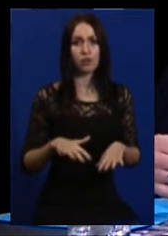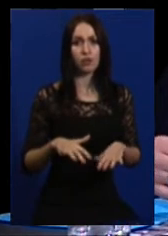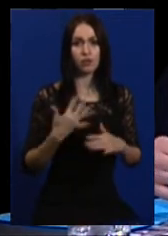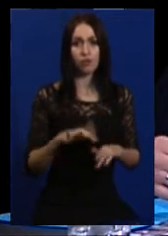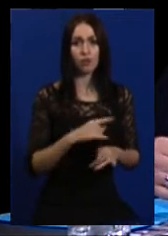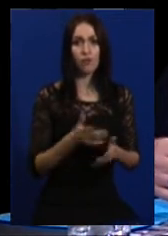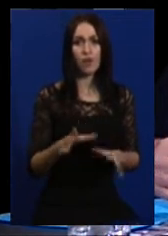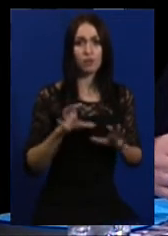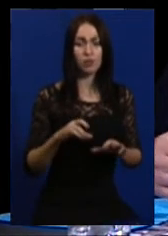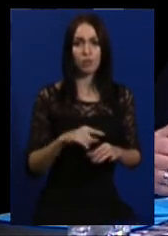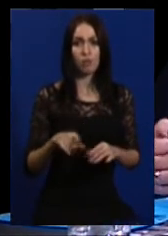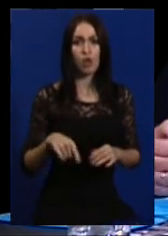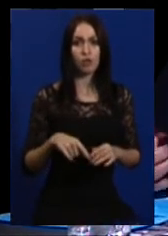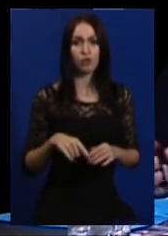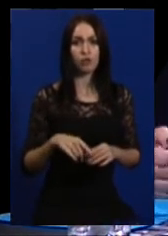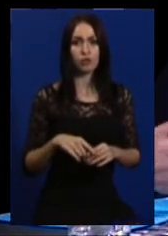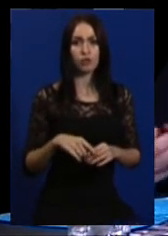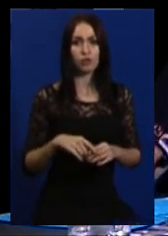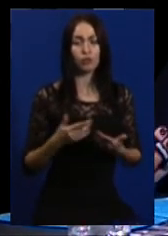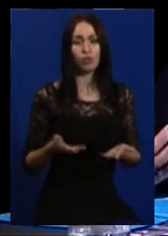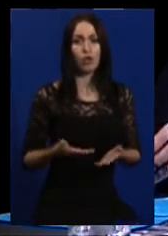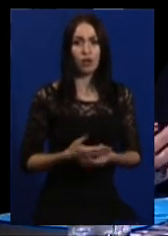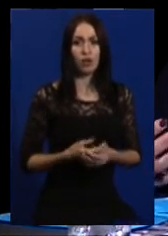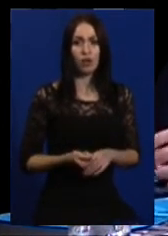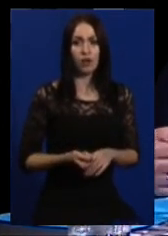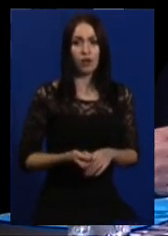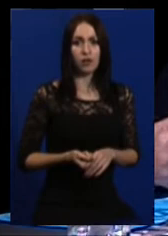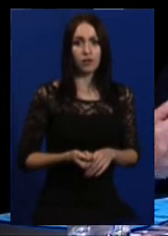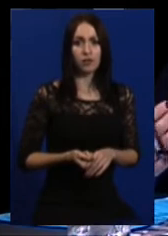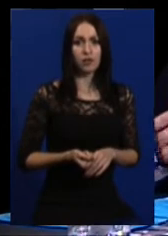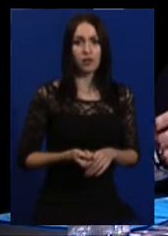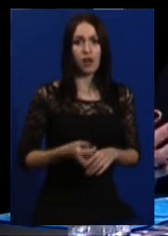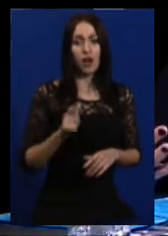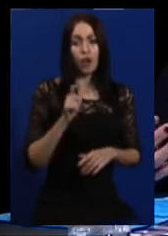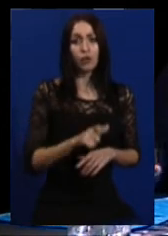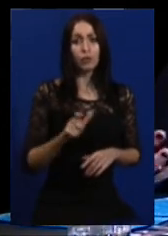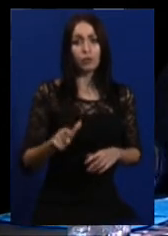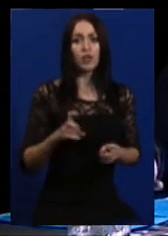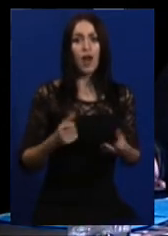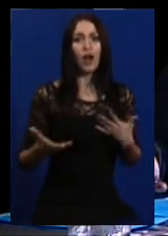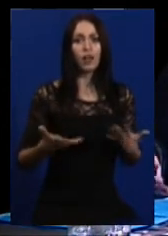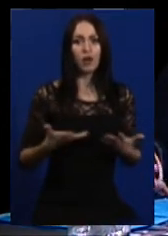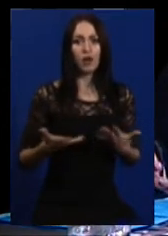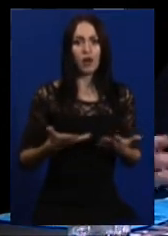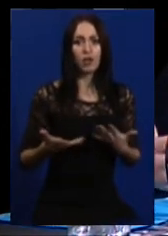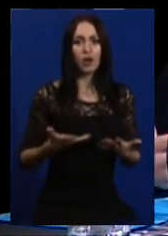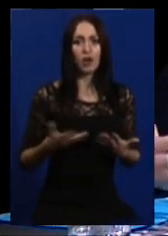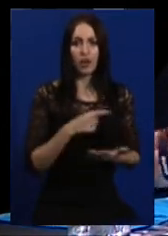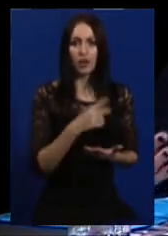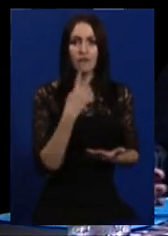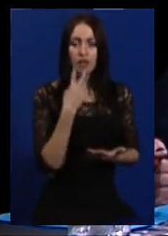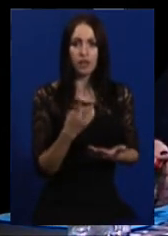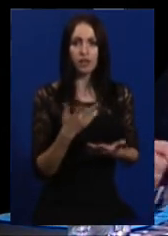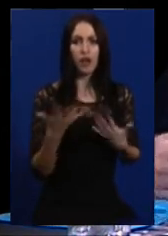абсолютно абсолютно людьми канагат который ты их видишь